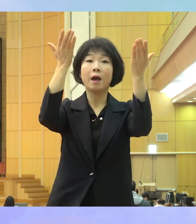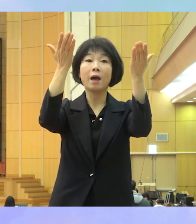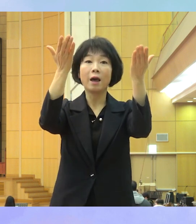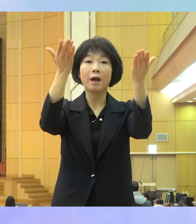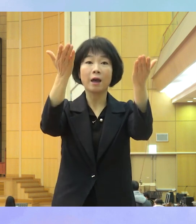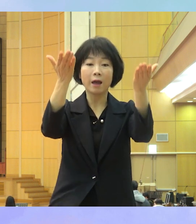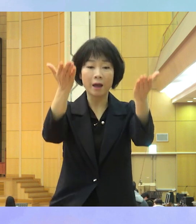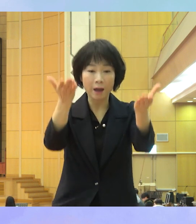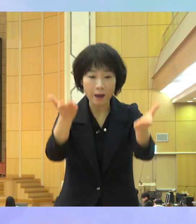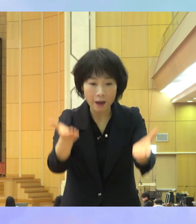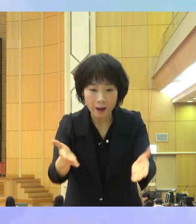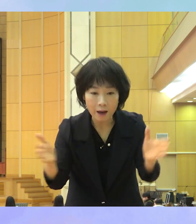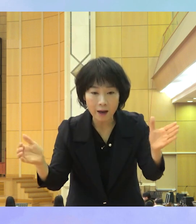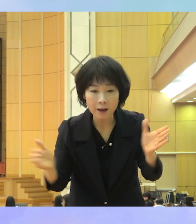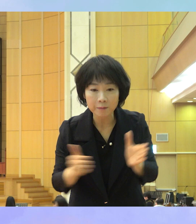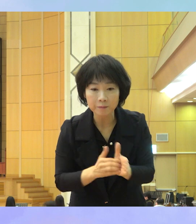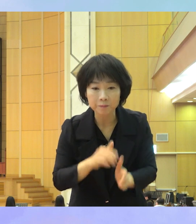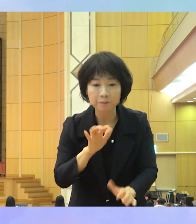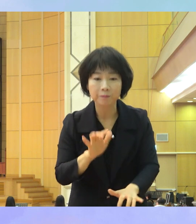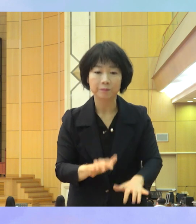주시네.